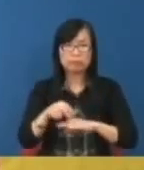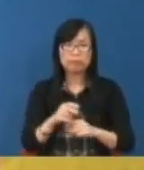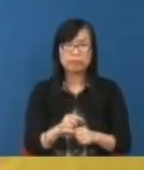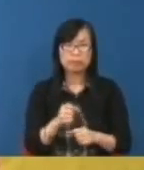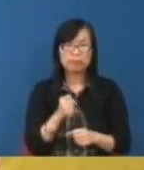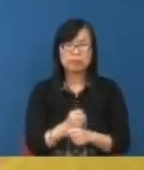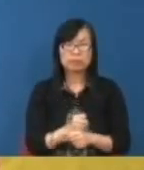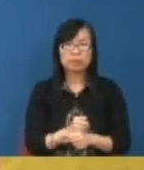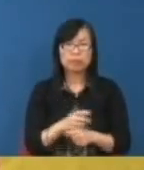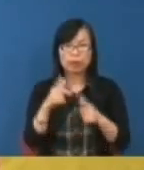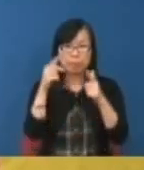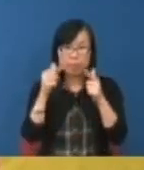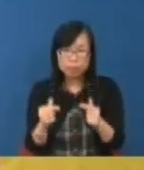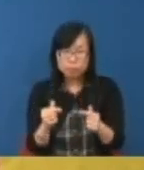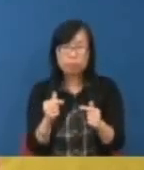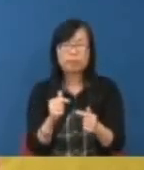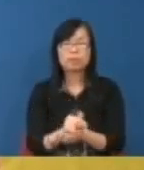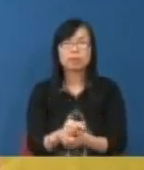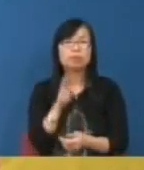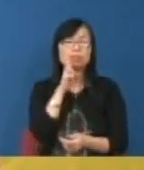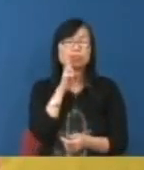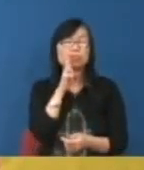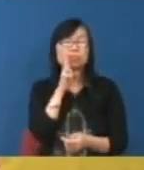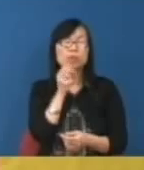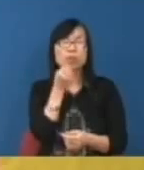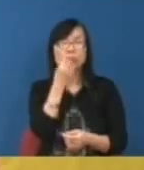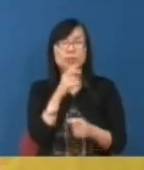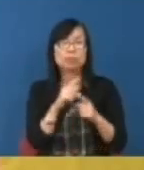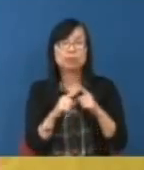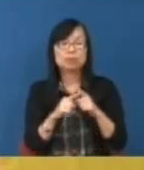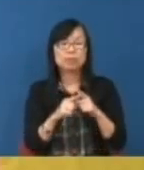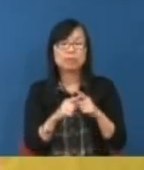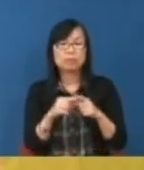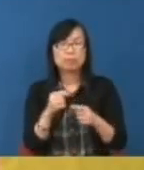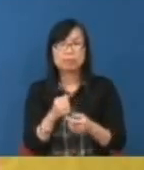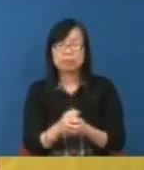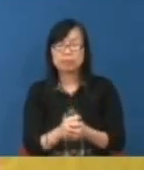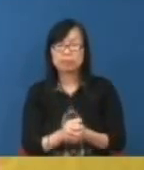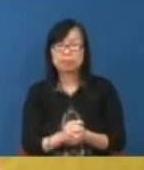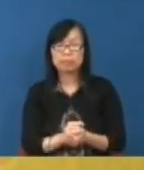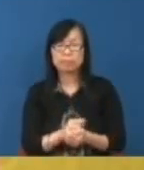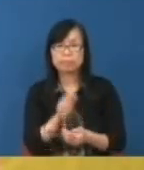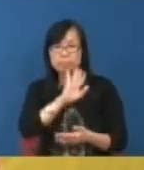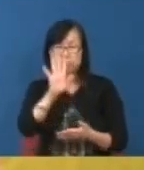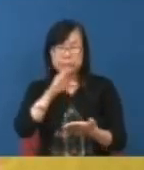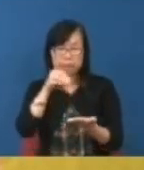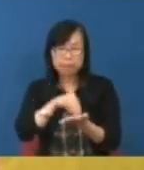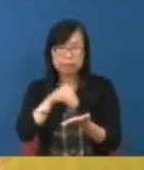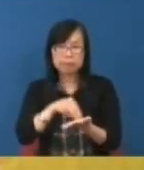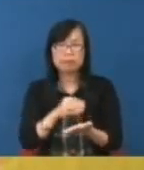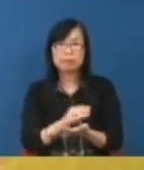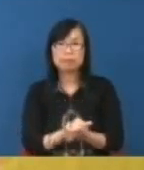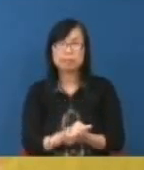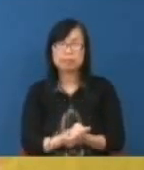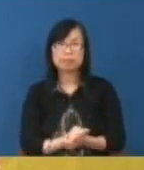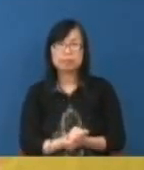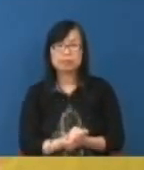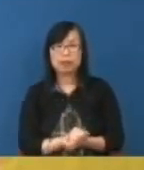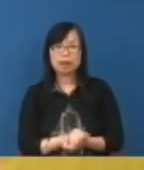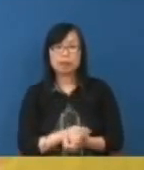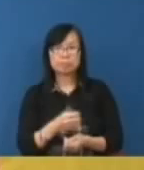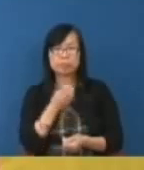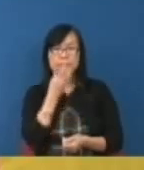一個標準，那好像似乎是香港人自己本身出賣了一國兩制，就不一定或者不是最主要因為阿爺在